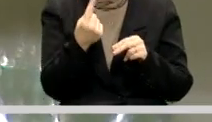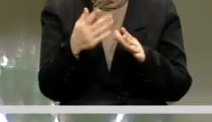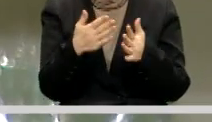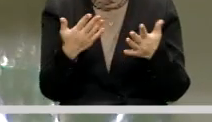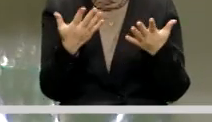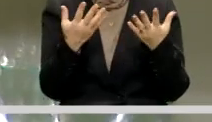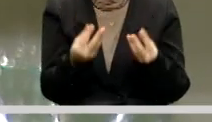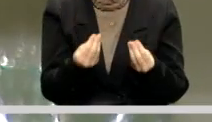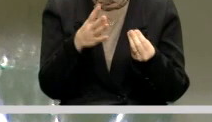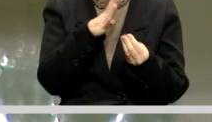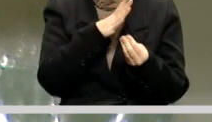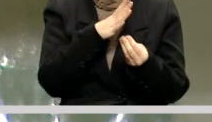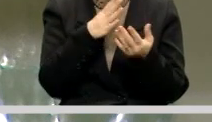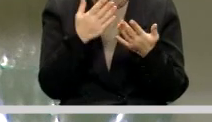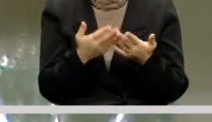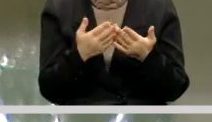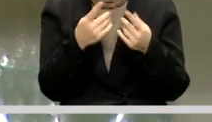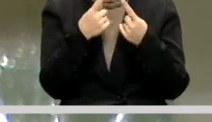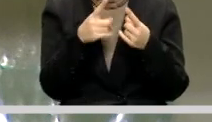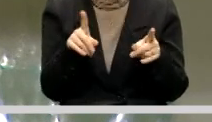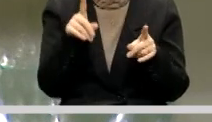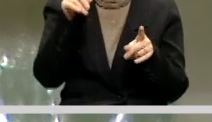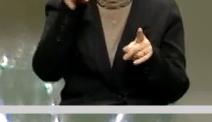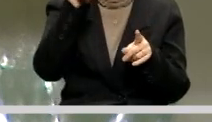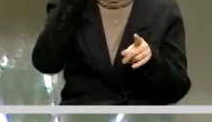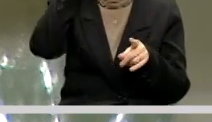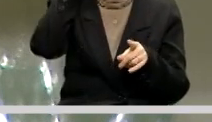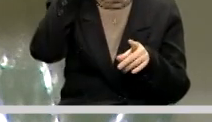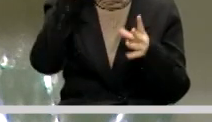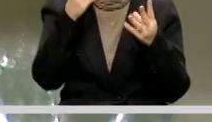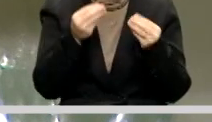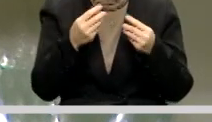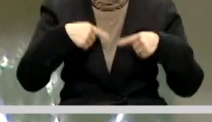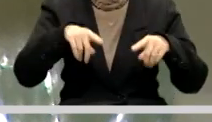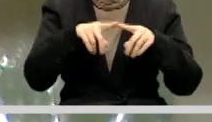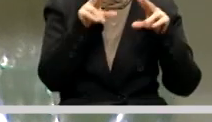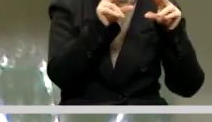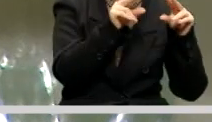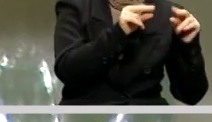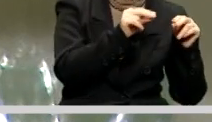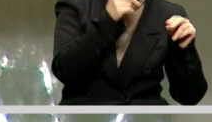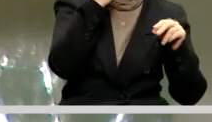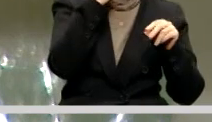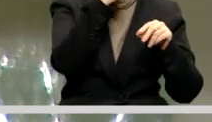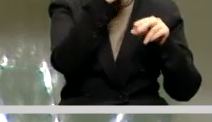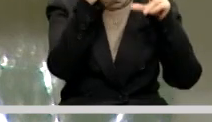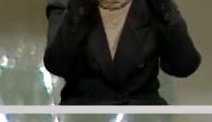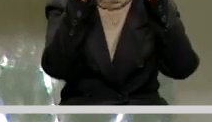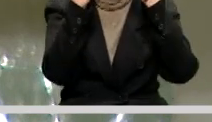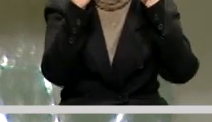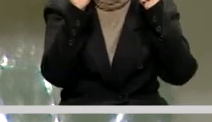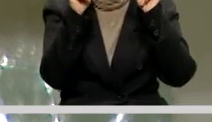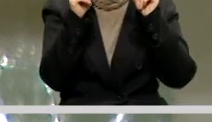aktivite? Yani biz o gözle farklı bir bilinçlilik halindeyiz. Mesela biz gözlerimizi kapatıp o uykuya dalma mesela tabirini kullanırız. O dalış anından